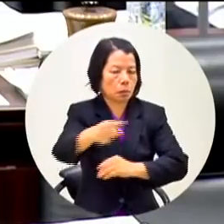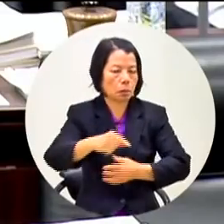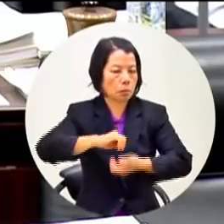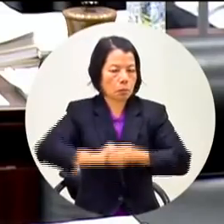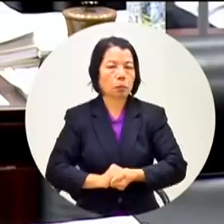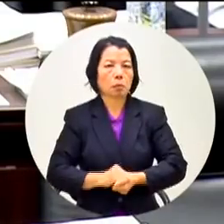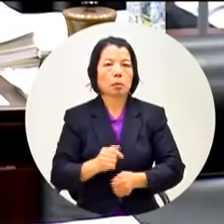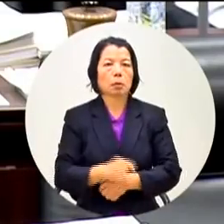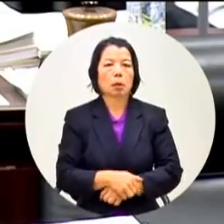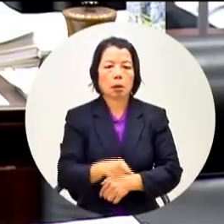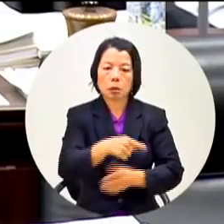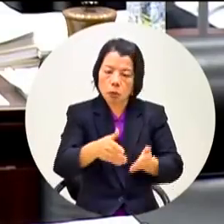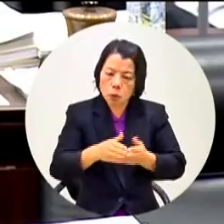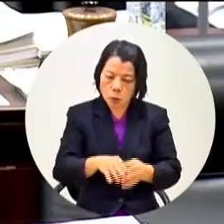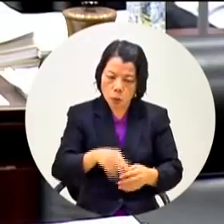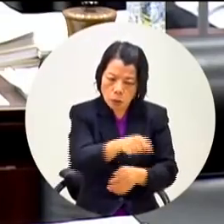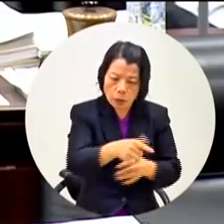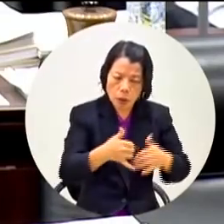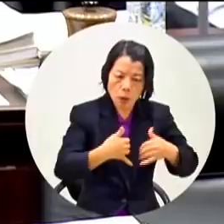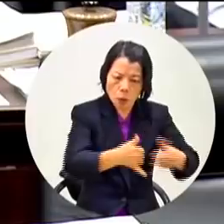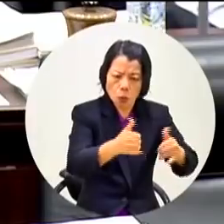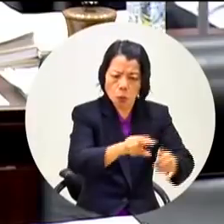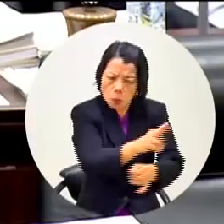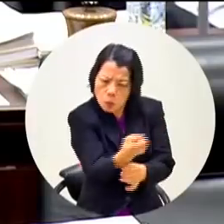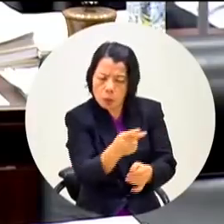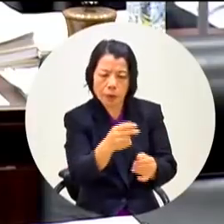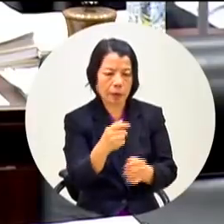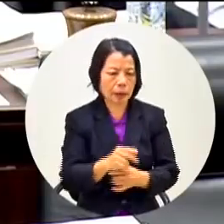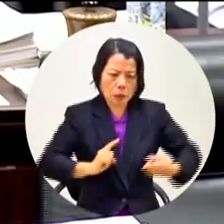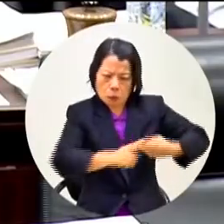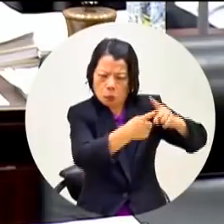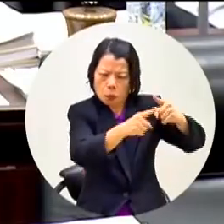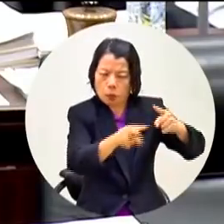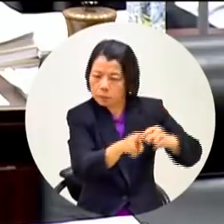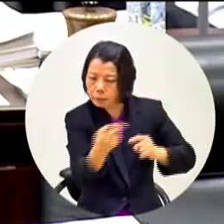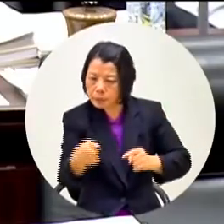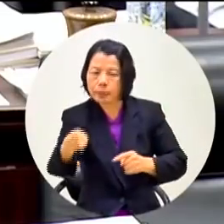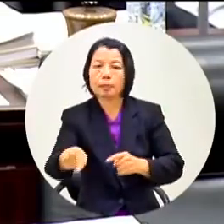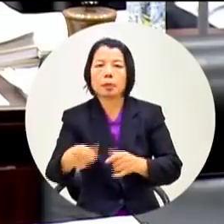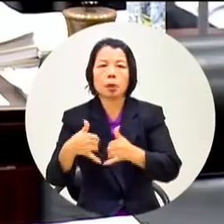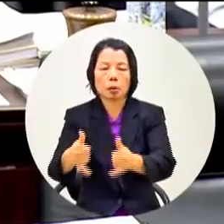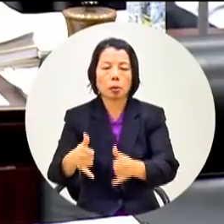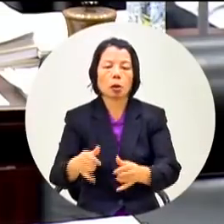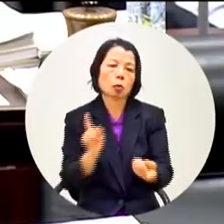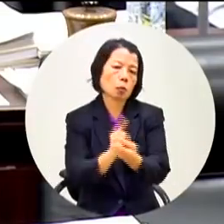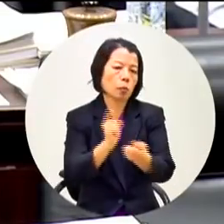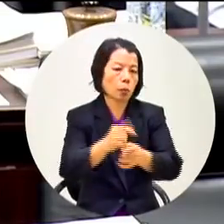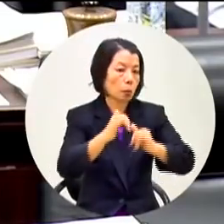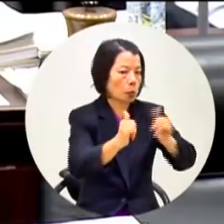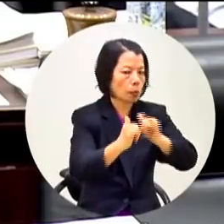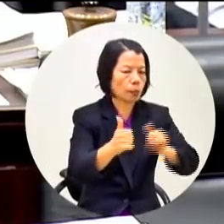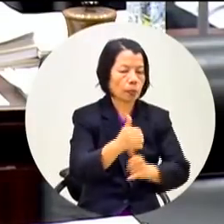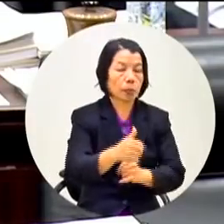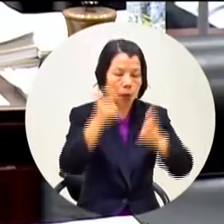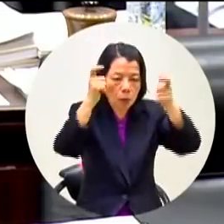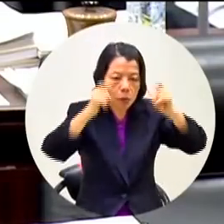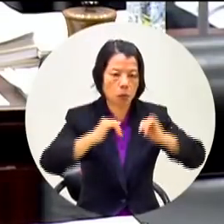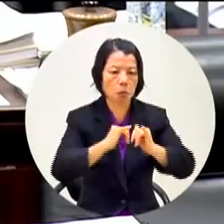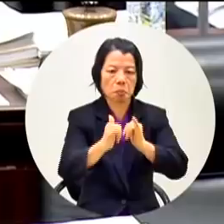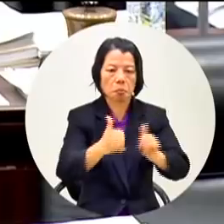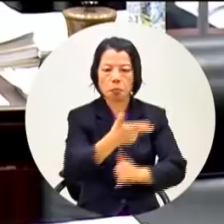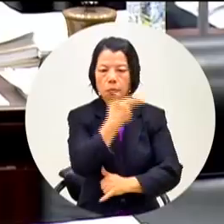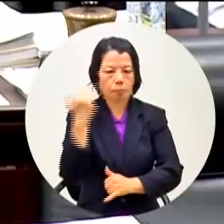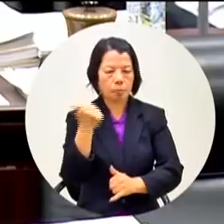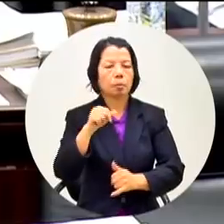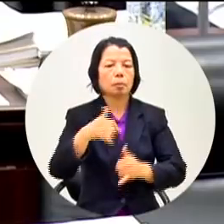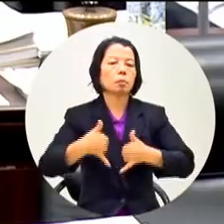就可以来提供高雄市民更便捷的服务啦。所以我想等一下请捷运局长来跟大家讲清楚，还是市长你觉得你